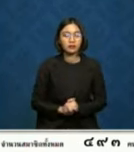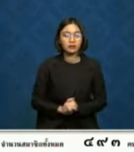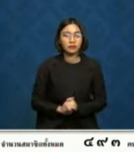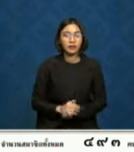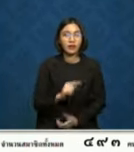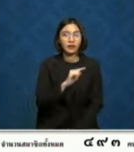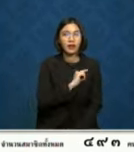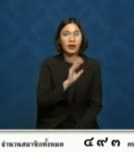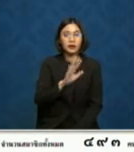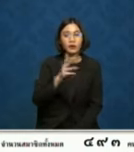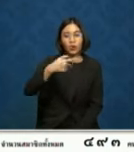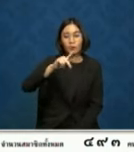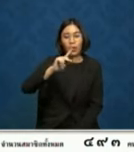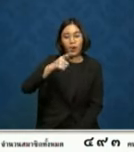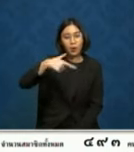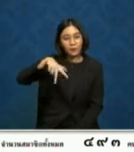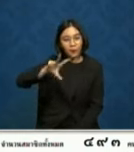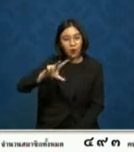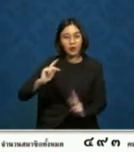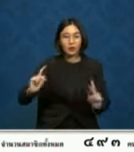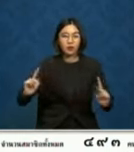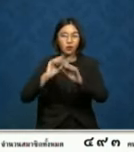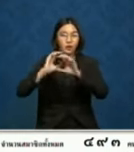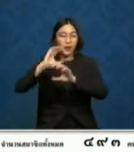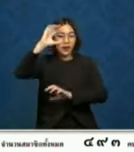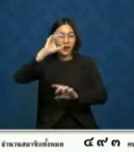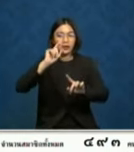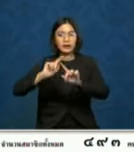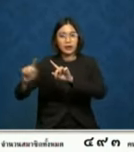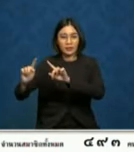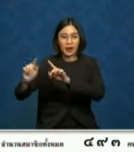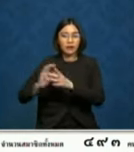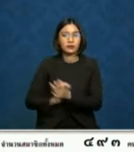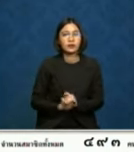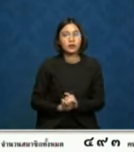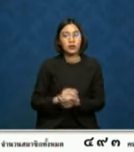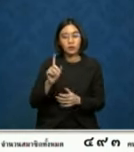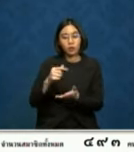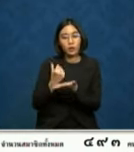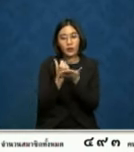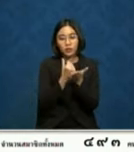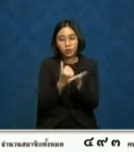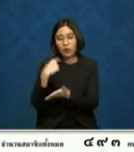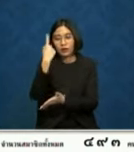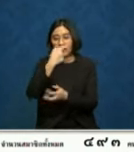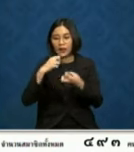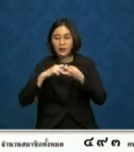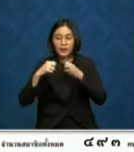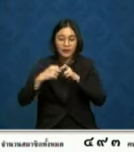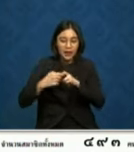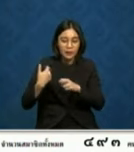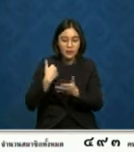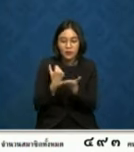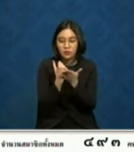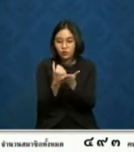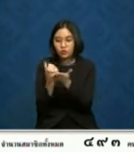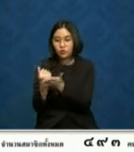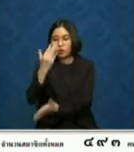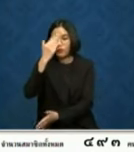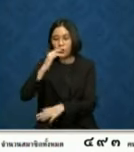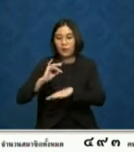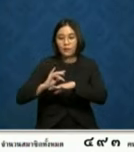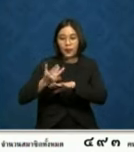เป็นหน้าที่ของปพเป็นหน้าที่ของกระทรวงมหาดไทยอะไรต่างๆก็ว่ากันไปเพต้องไปช่วยเ่อผู้ได้รับผลกระทบจากเรื่องภัย